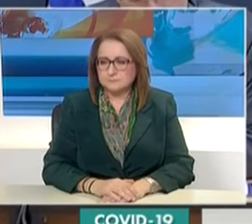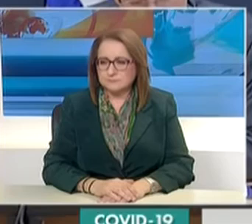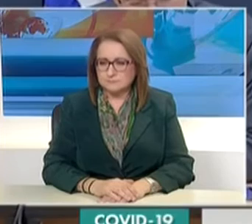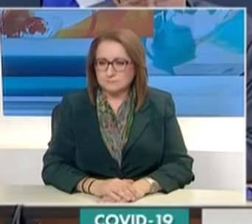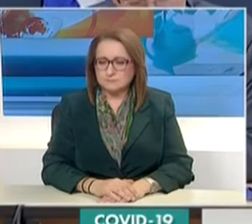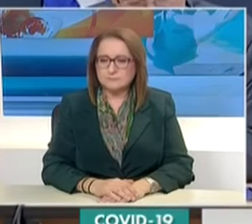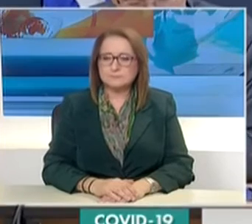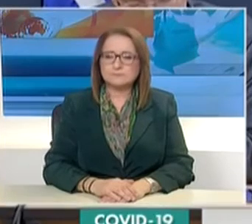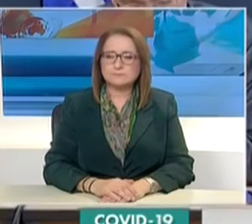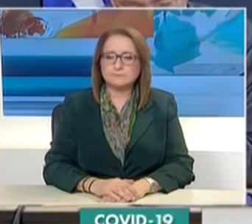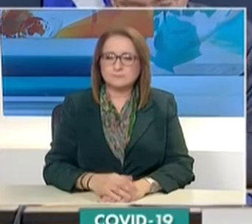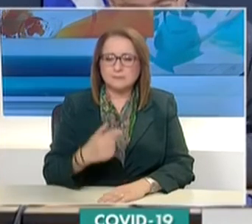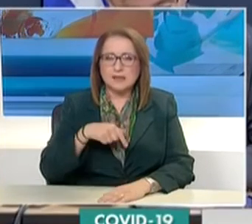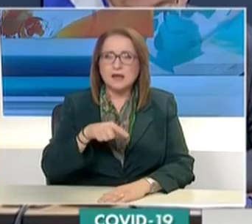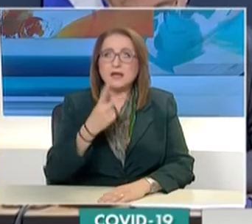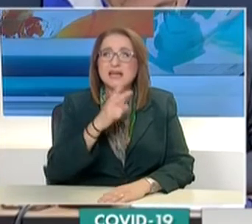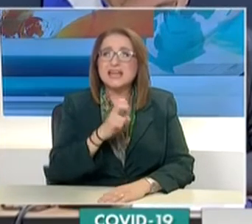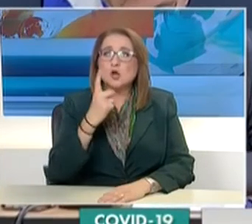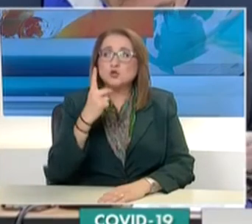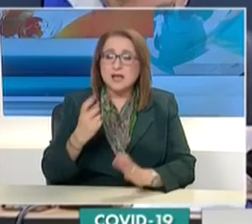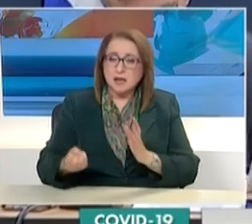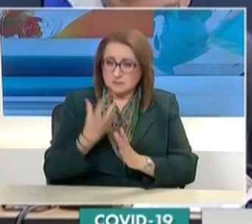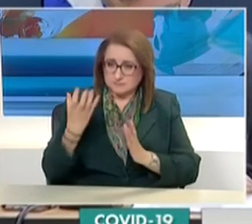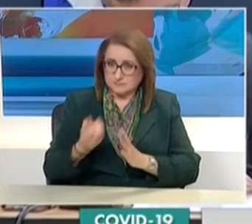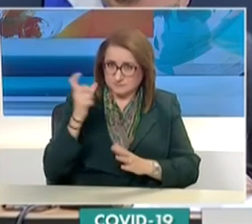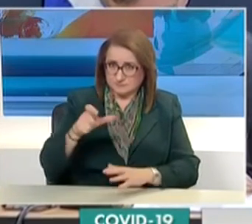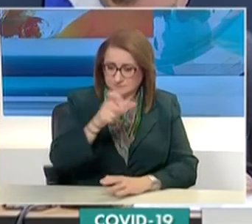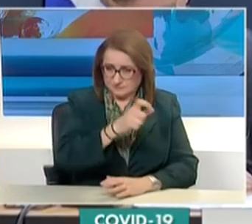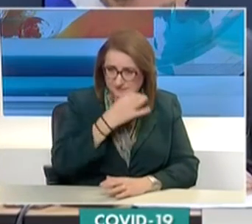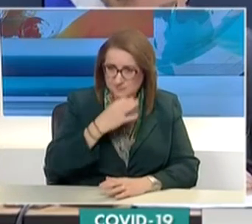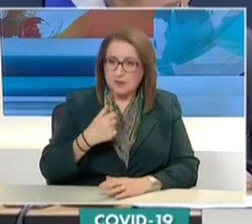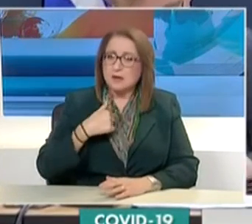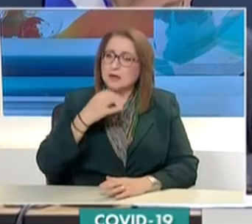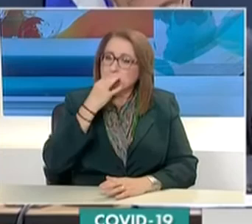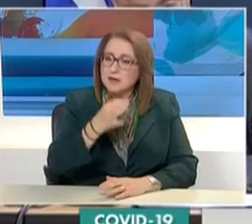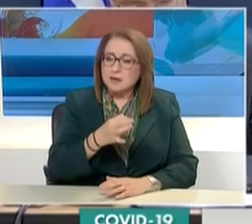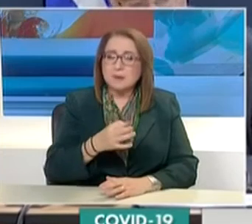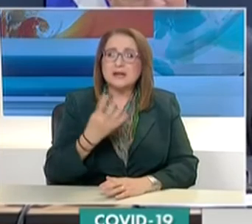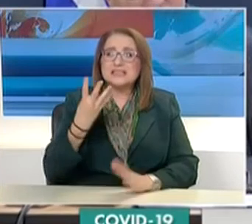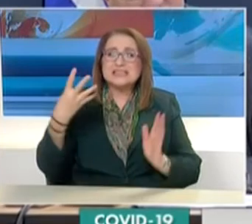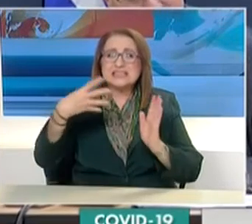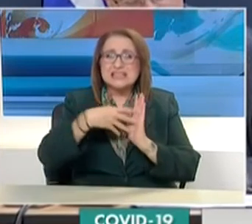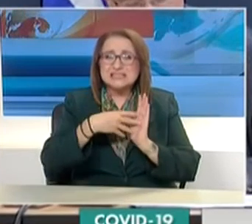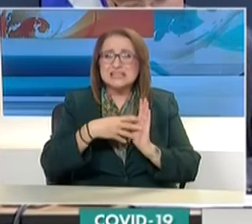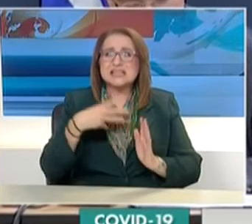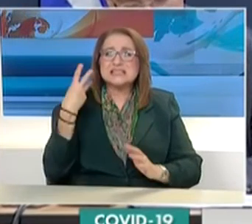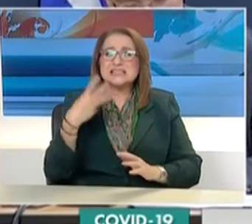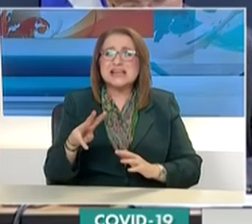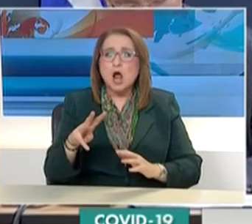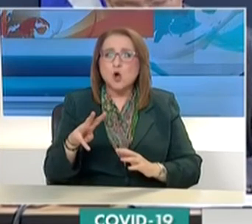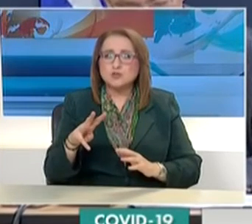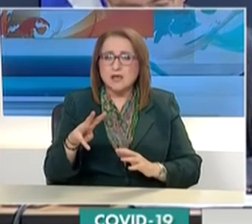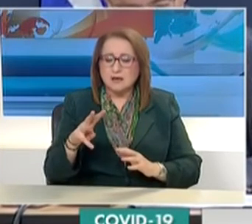Να πω εδώ ότι είναι 21 νέα επιβεβαιωμένα κρούσματα. Σας είπα ότι είχαμε περισσότερα από 4.300 εργαστηριακά